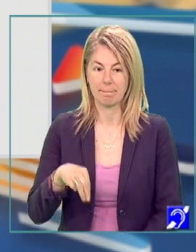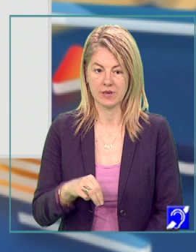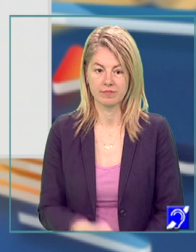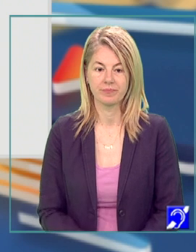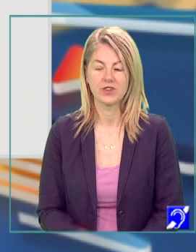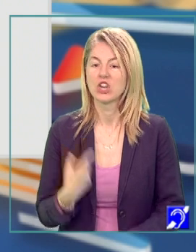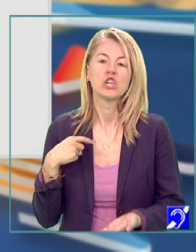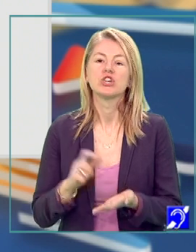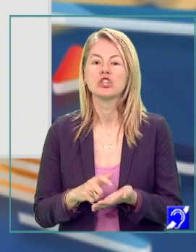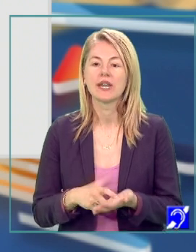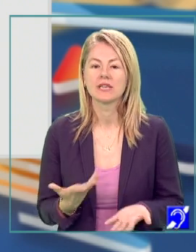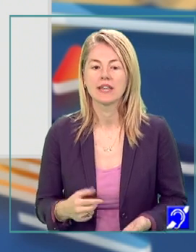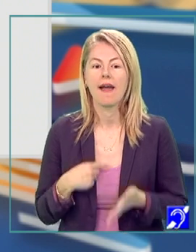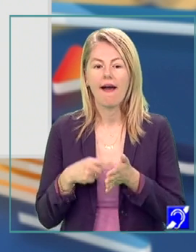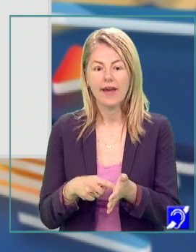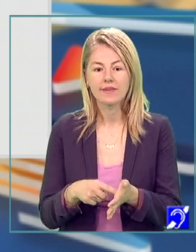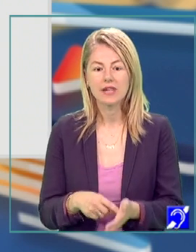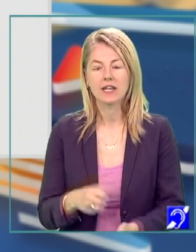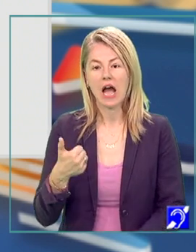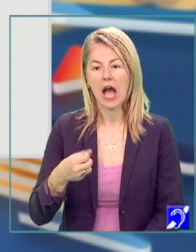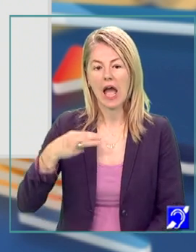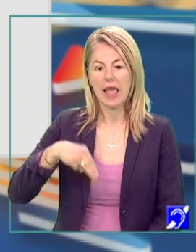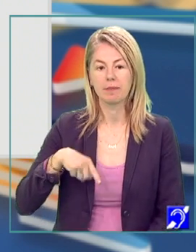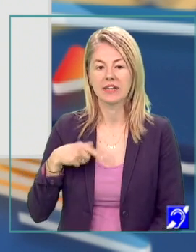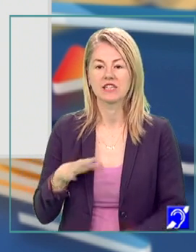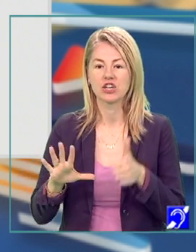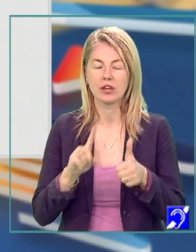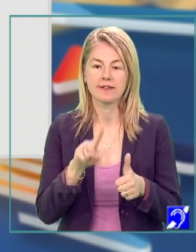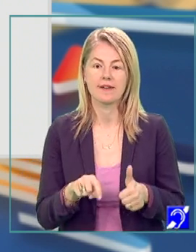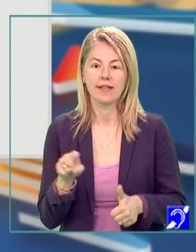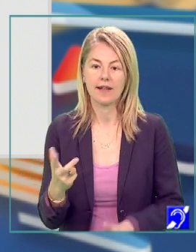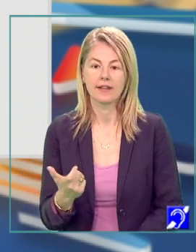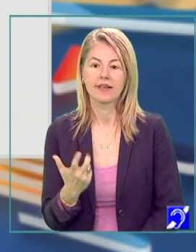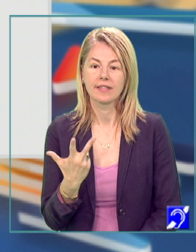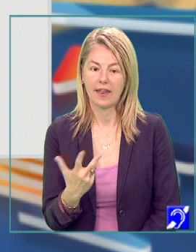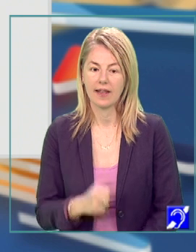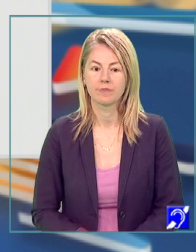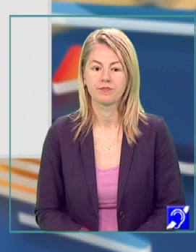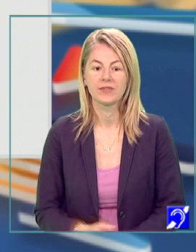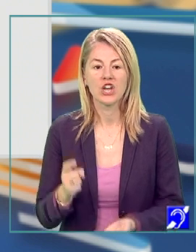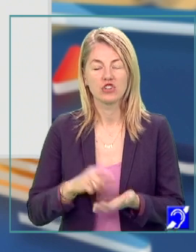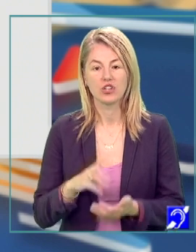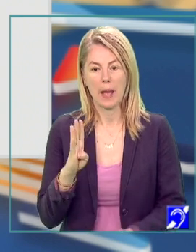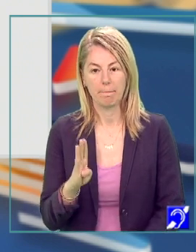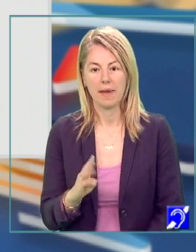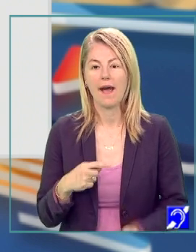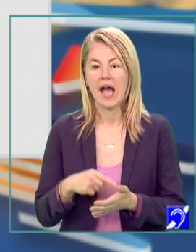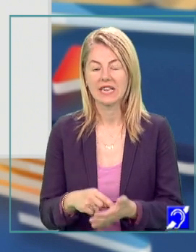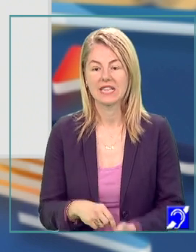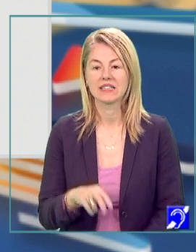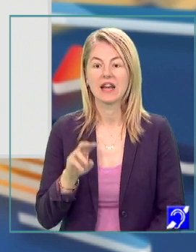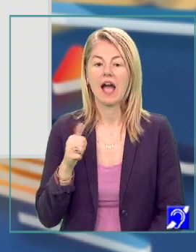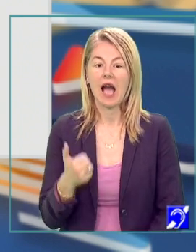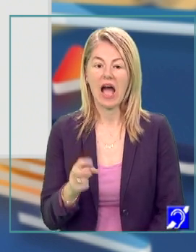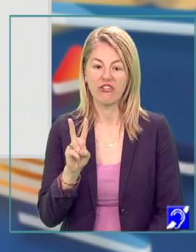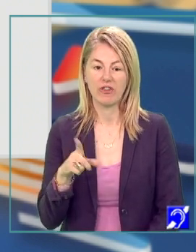cm. Cerințe. Arătați că AM egal cu 6 radical din 3. Cerința B. arătați